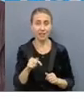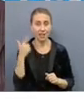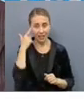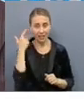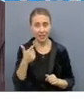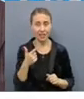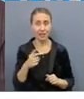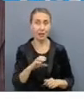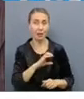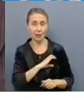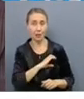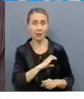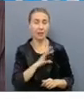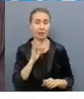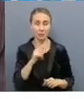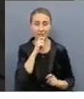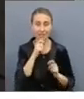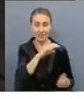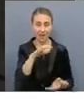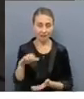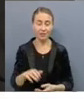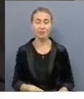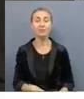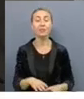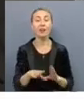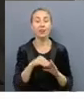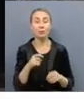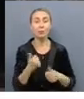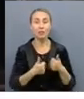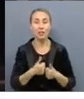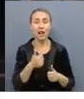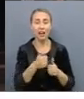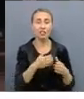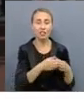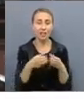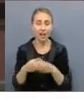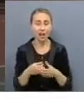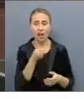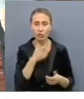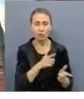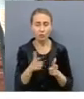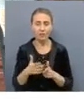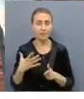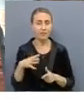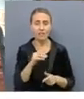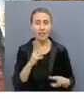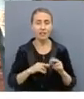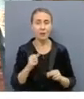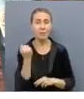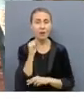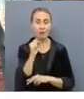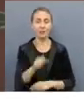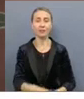грамотами, медалями и призами. В отборочном соревновании каждая из команд была хорошо подготовлена. Все они надеются на